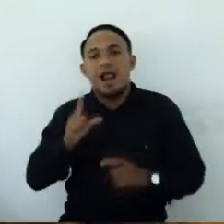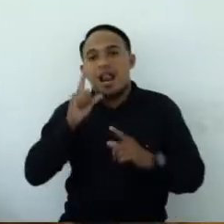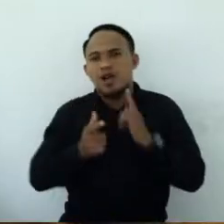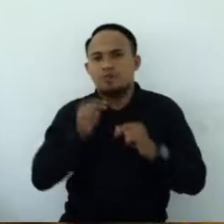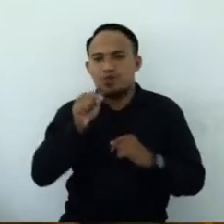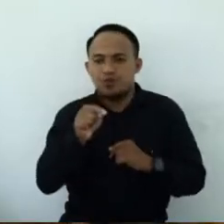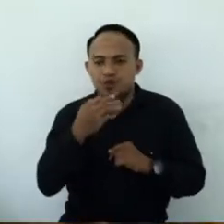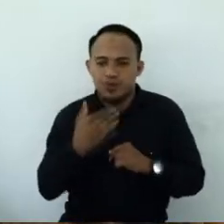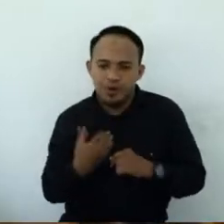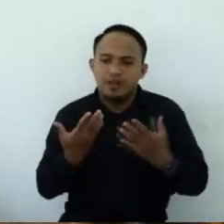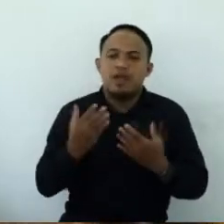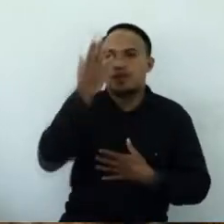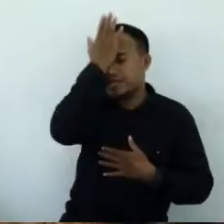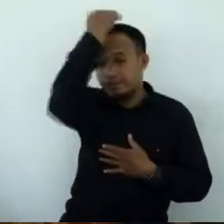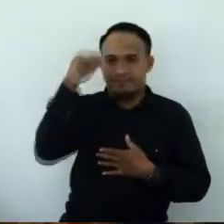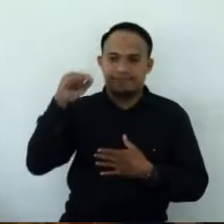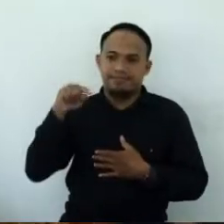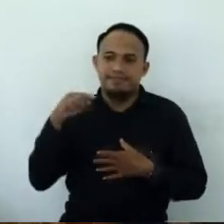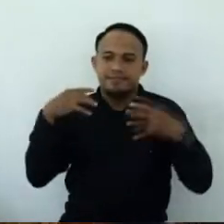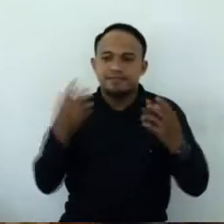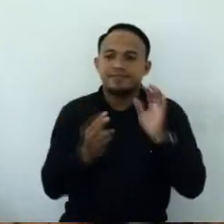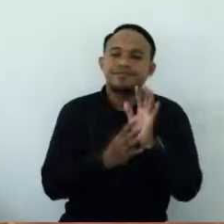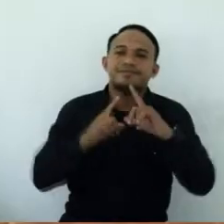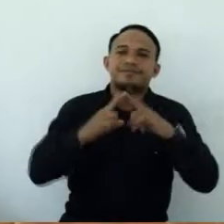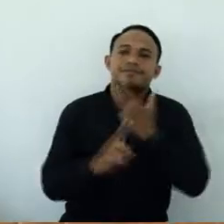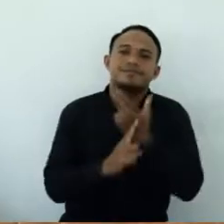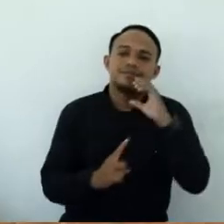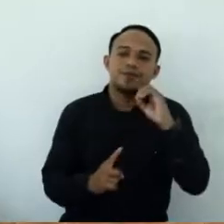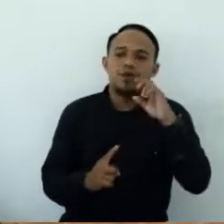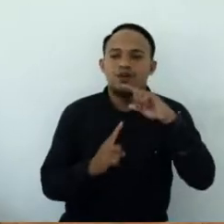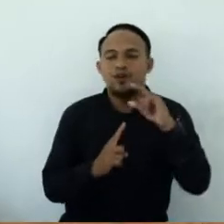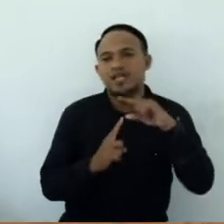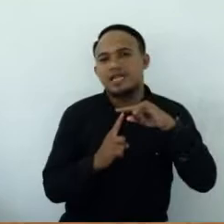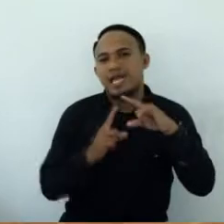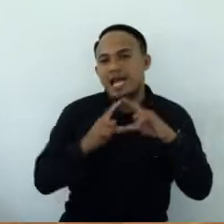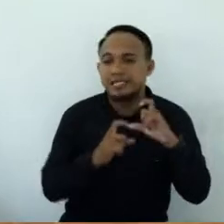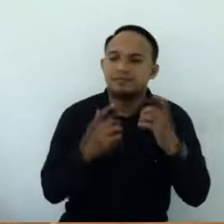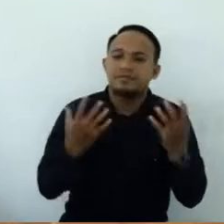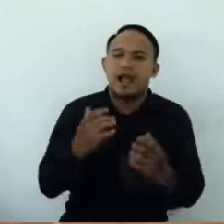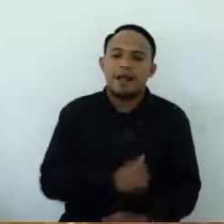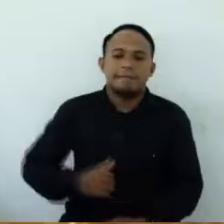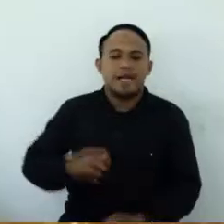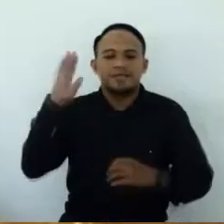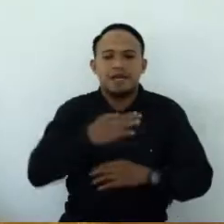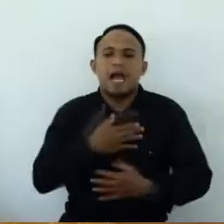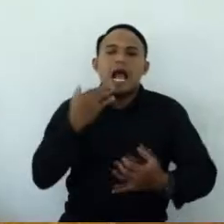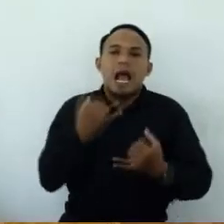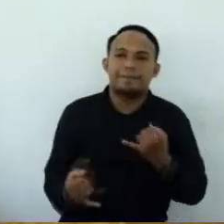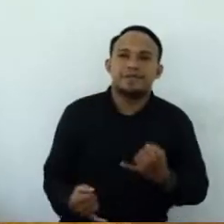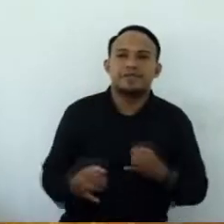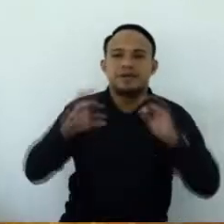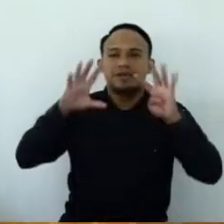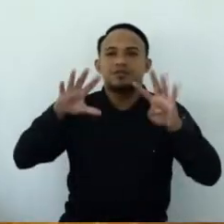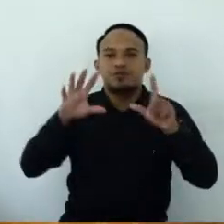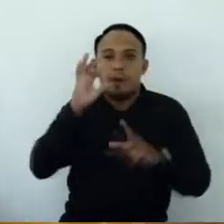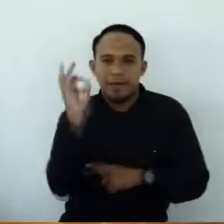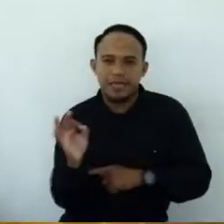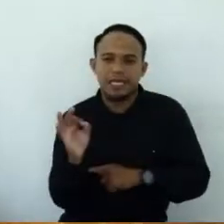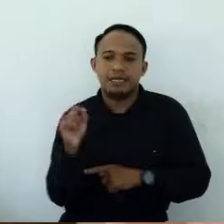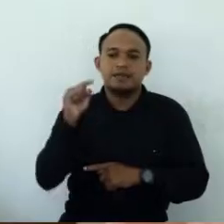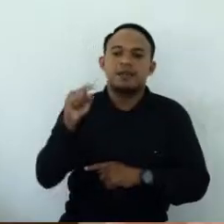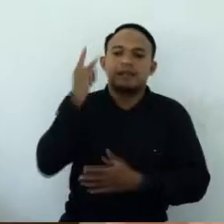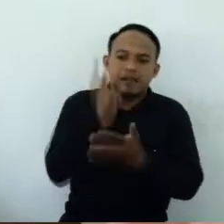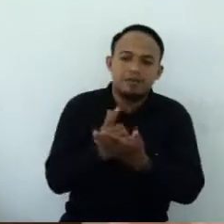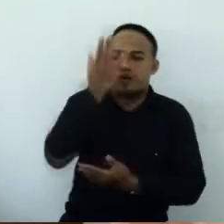walaupun Gorontalo itu mayoritas beragama Islam hampir 9700